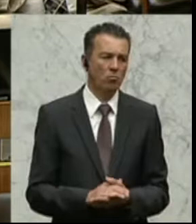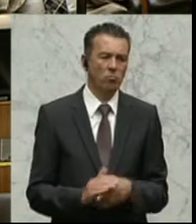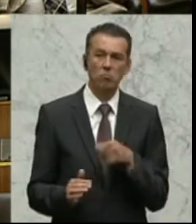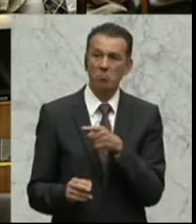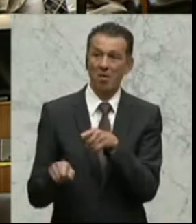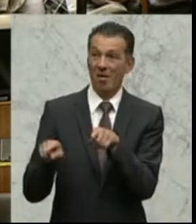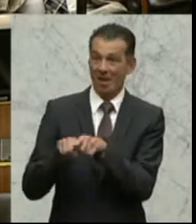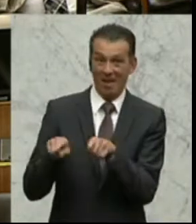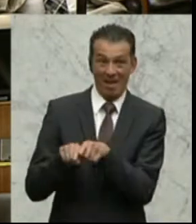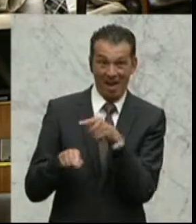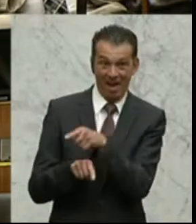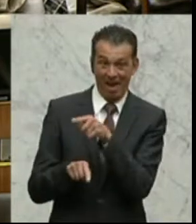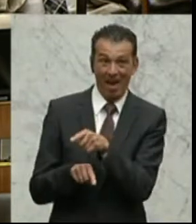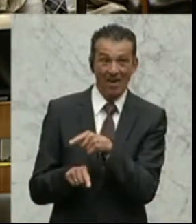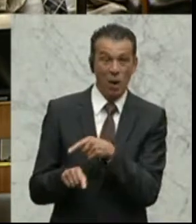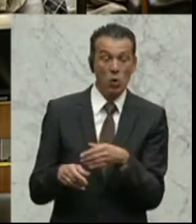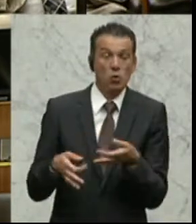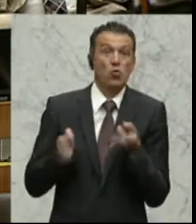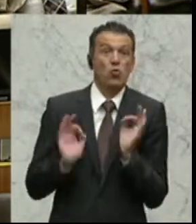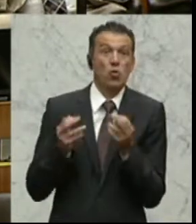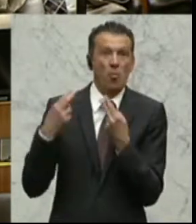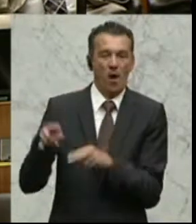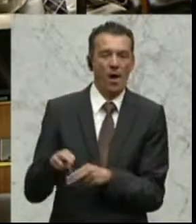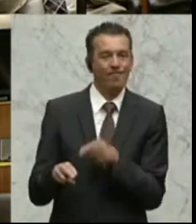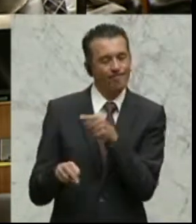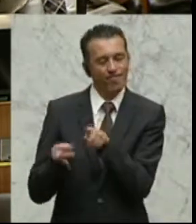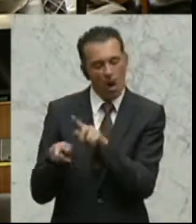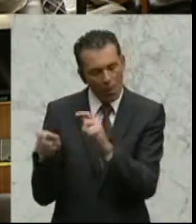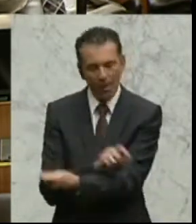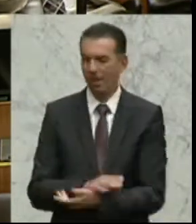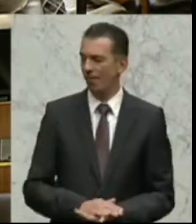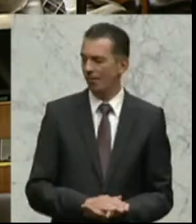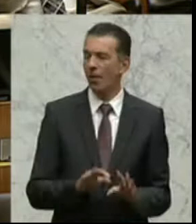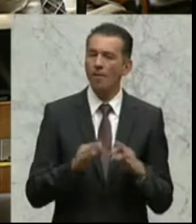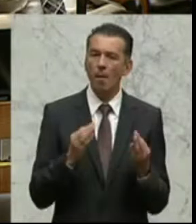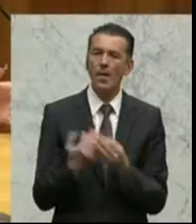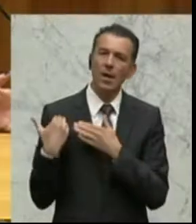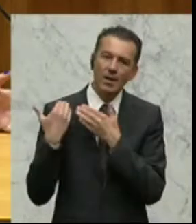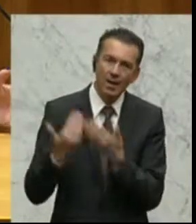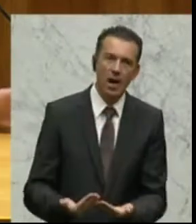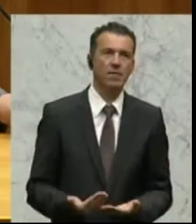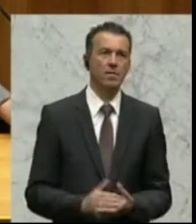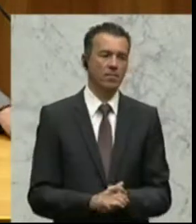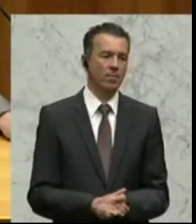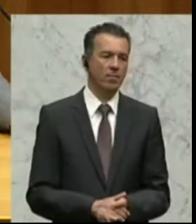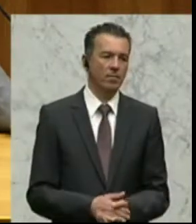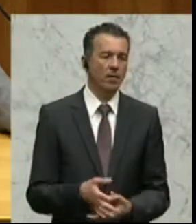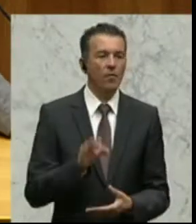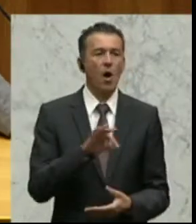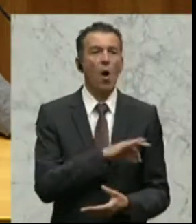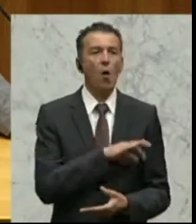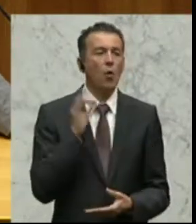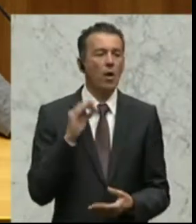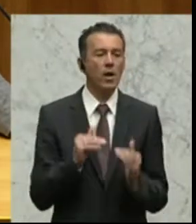Und deshalb müssen wir auch das in Angriff nehmen. Weiters wollen wir die Familien entlasten. Und das geht mir, Frau Kollegin Oberhauser, sehr ab bei